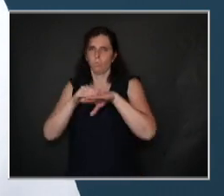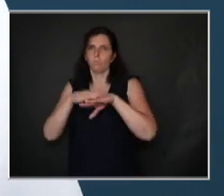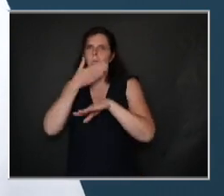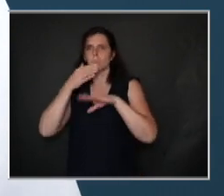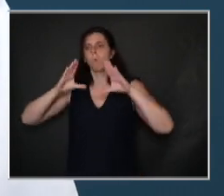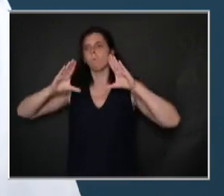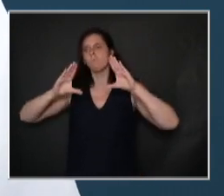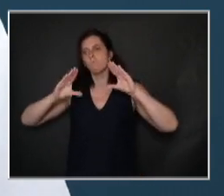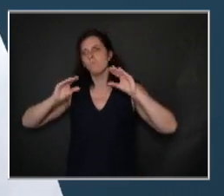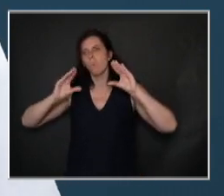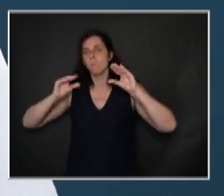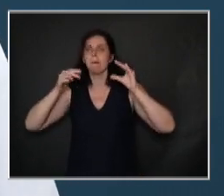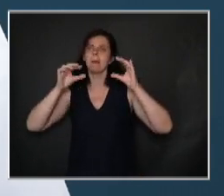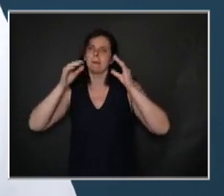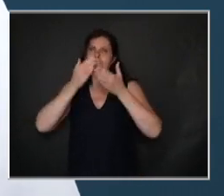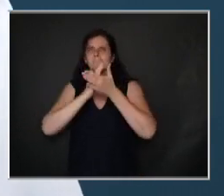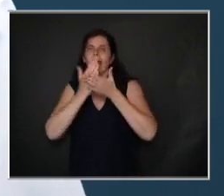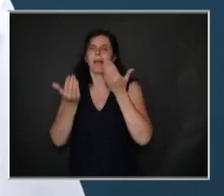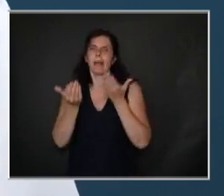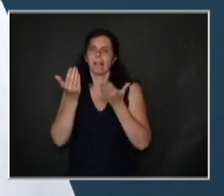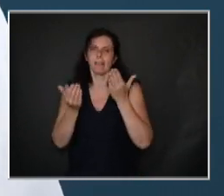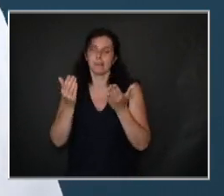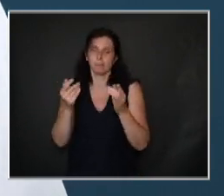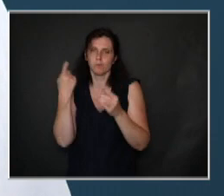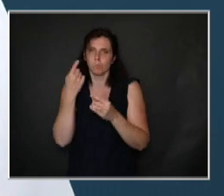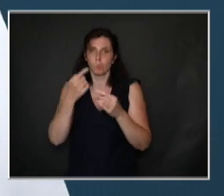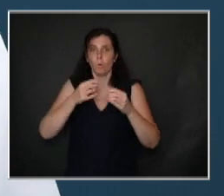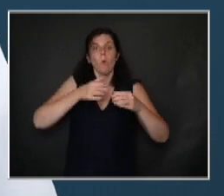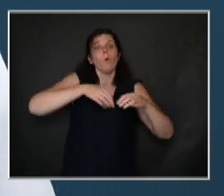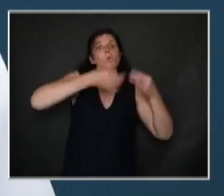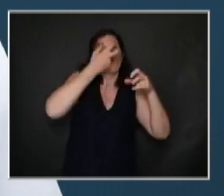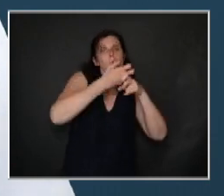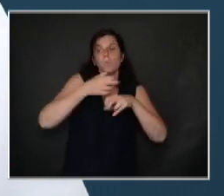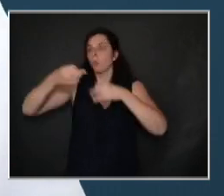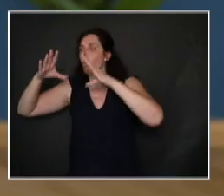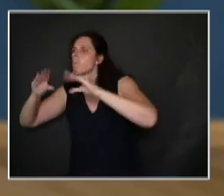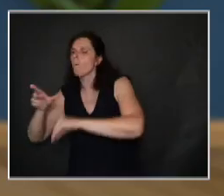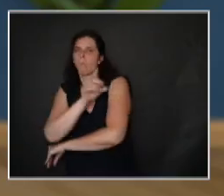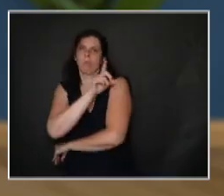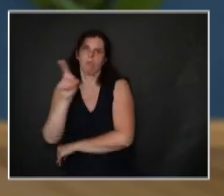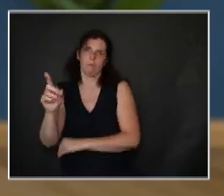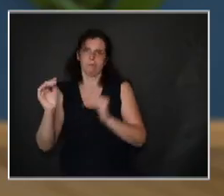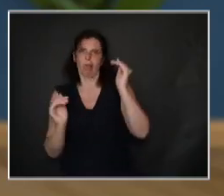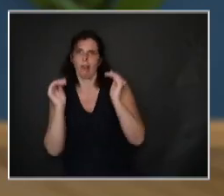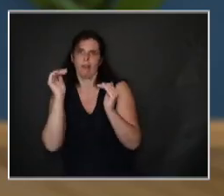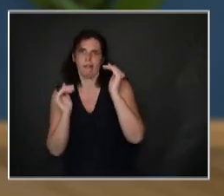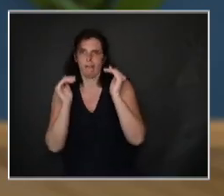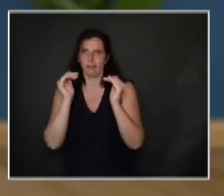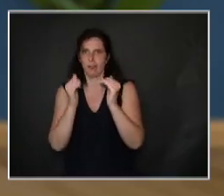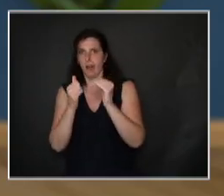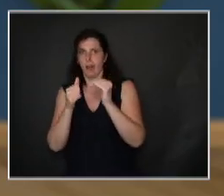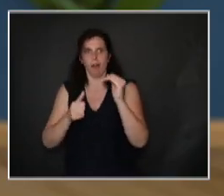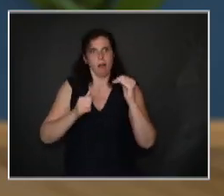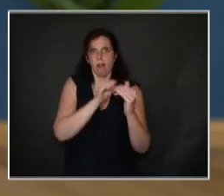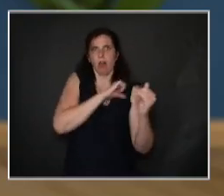mous, mais il y a un juste milieu comme dans toute chose. Ni trop dur, ni trop mou. Il n'y a pas d'extrême